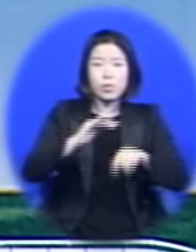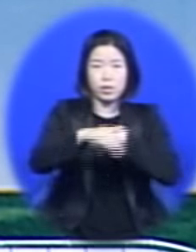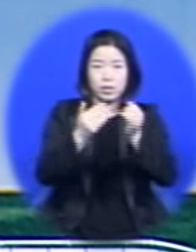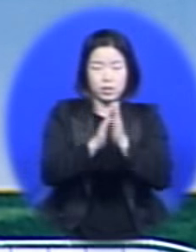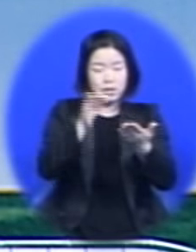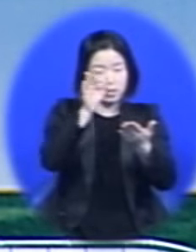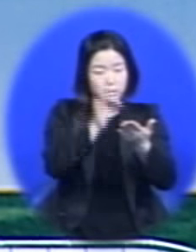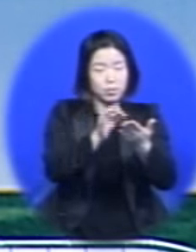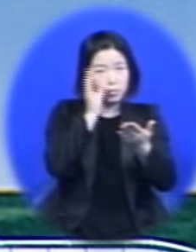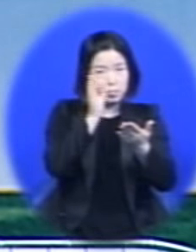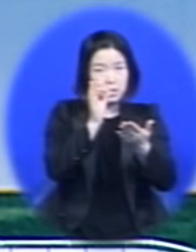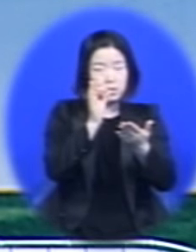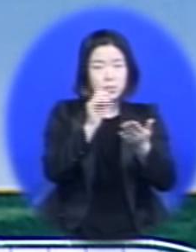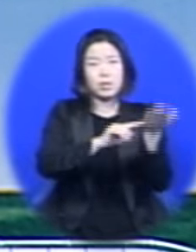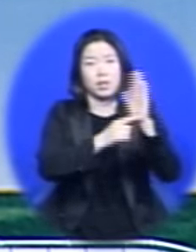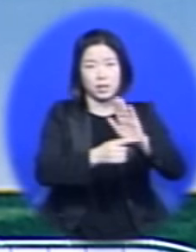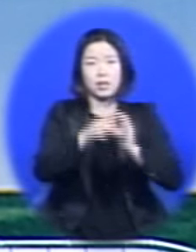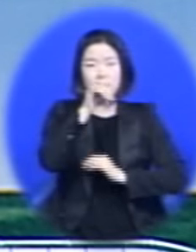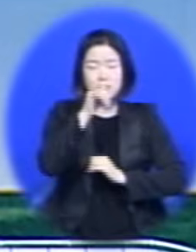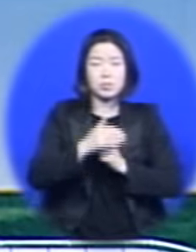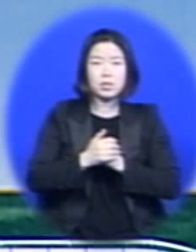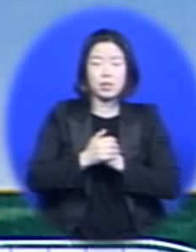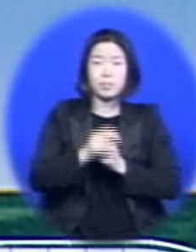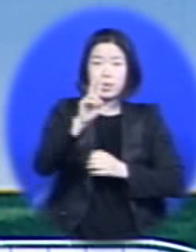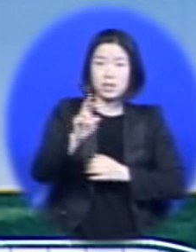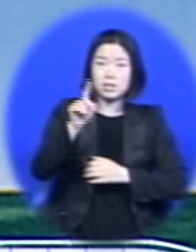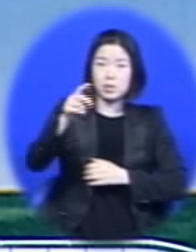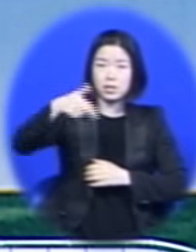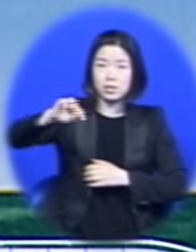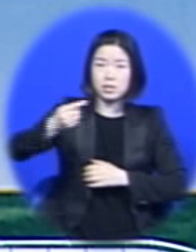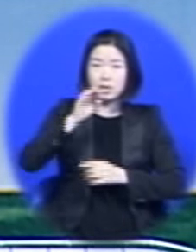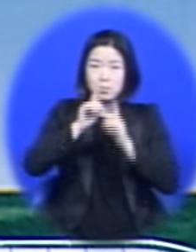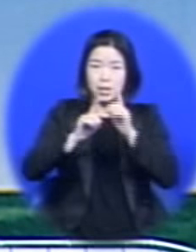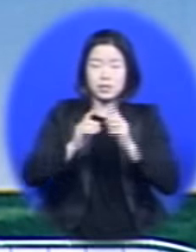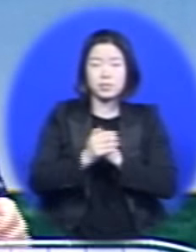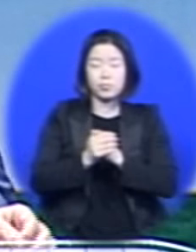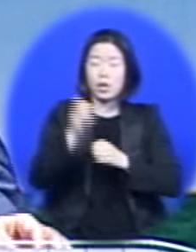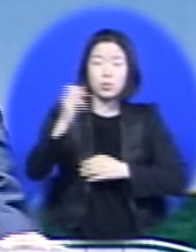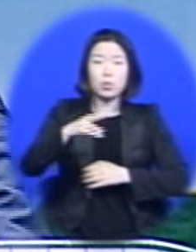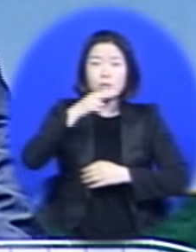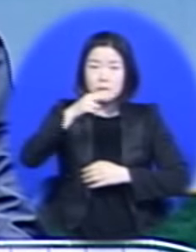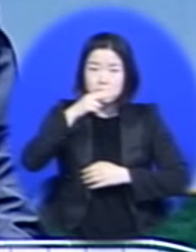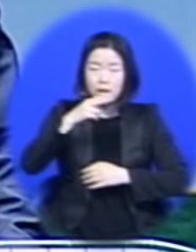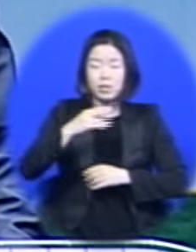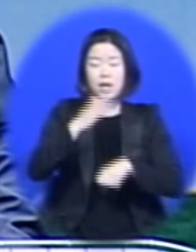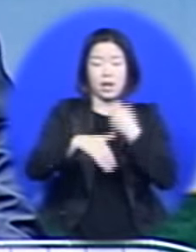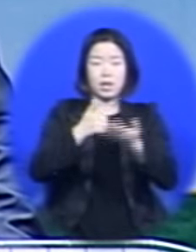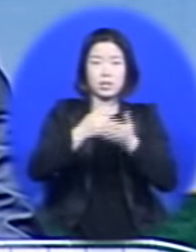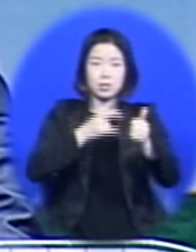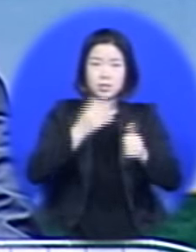본문 말씀에도 나타나 있습니다. 21절 말씀입니다. 또한 이사야는